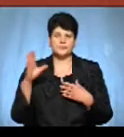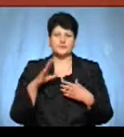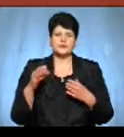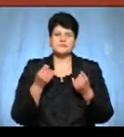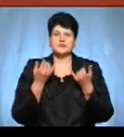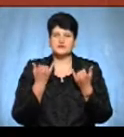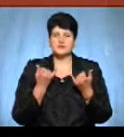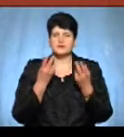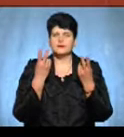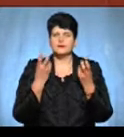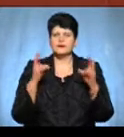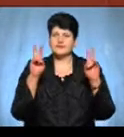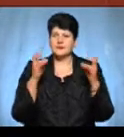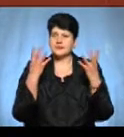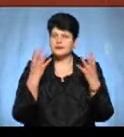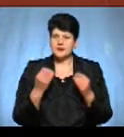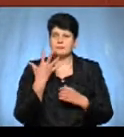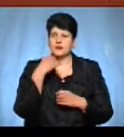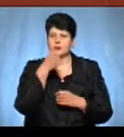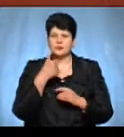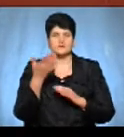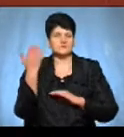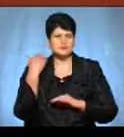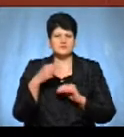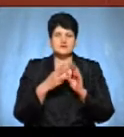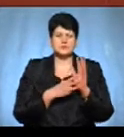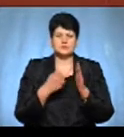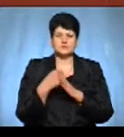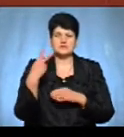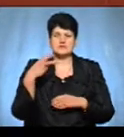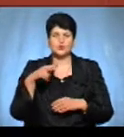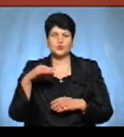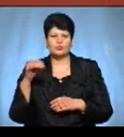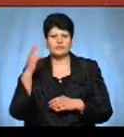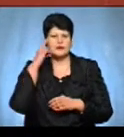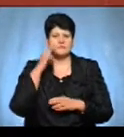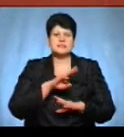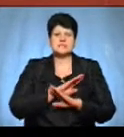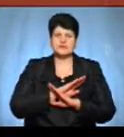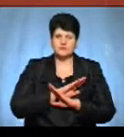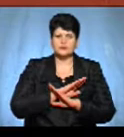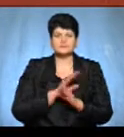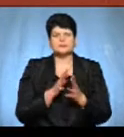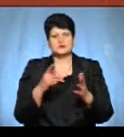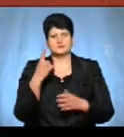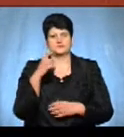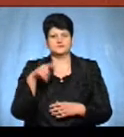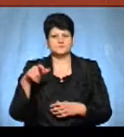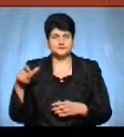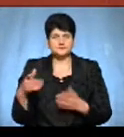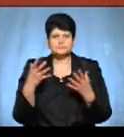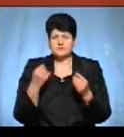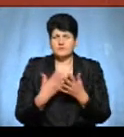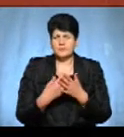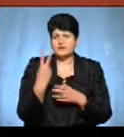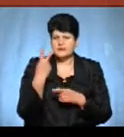вас в ефірі «Тема дня». 5 років тому, з 18 по 20 лютого, в Києві загинуло більше сотні людей.